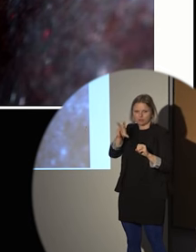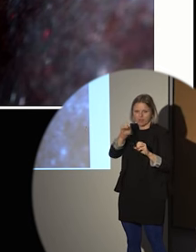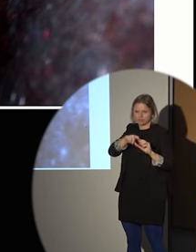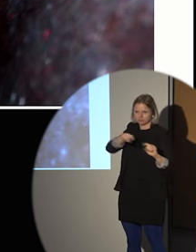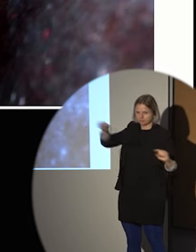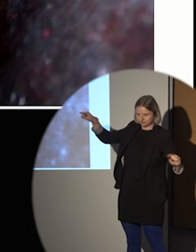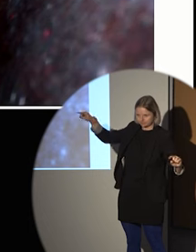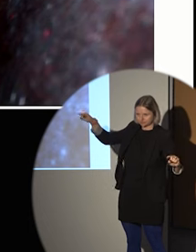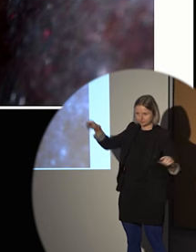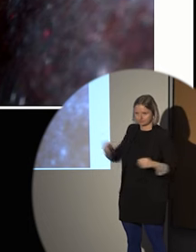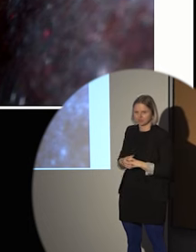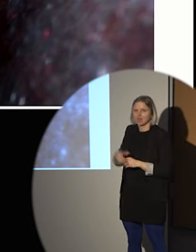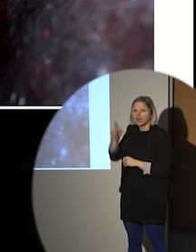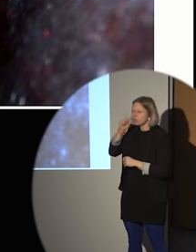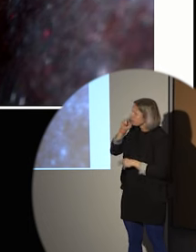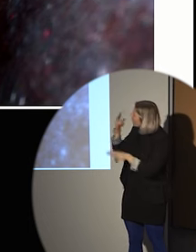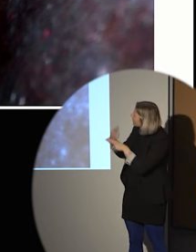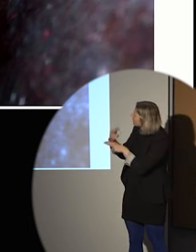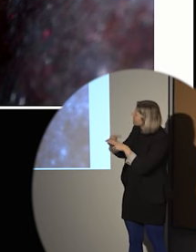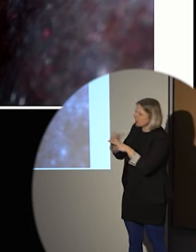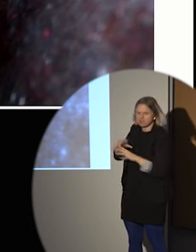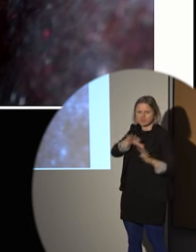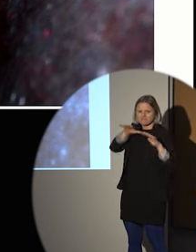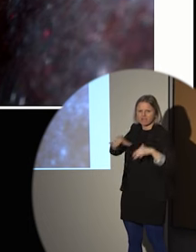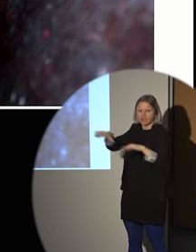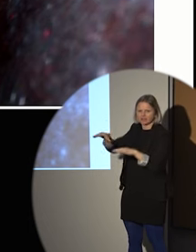Alors, pourquoi on l'appelait vague de Radcliffe ? C'est parce que